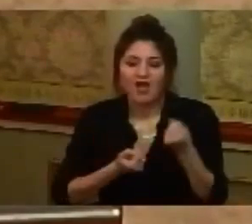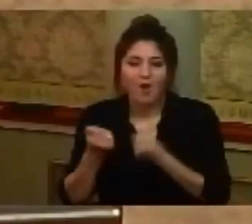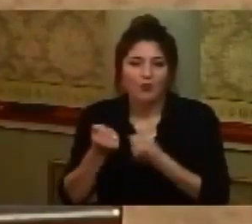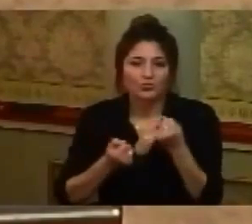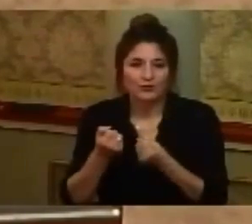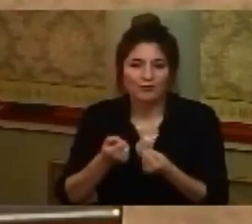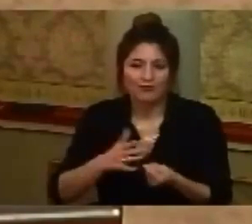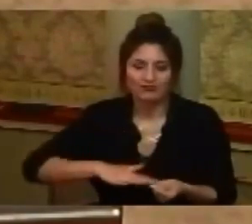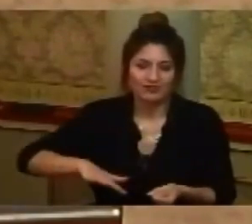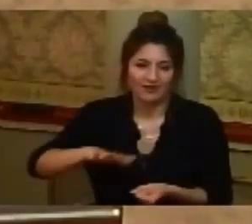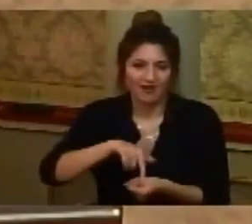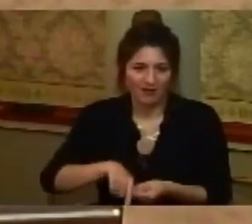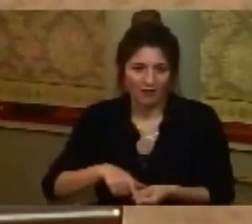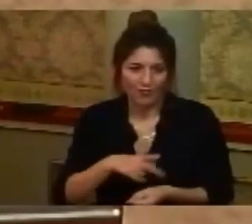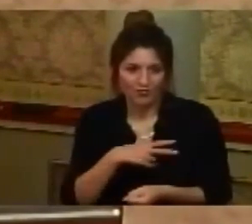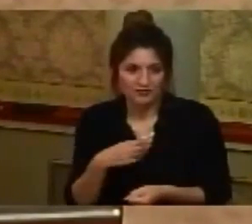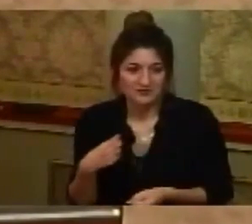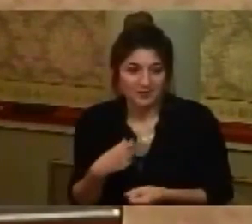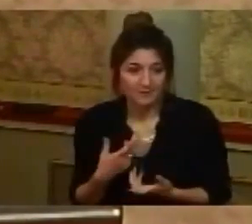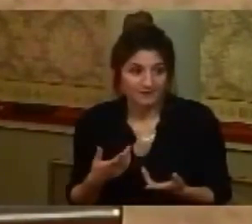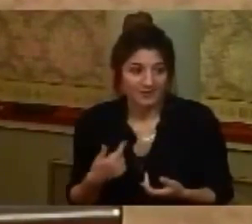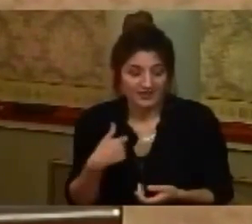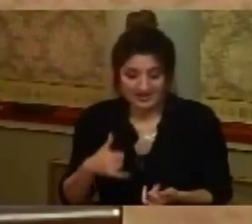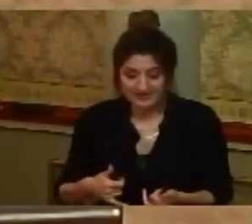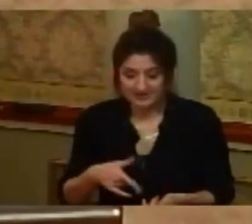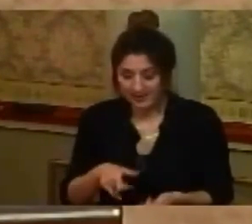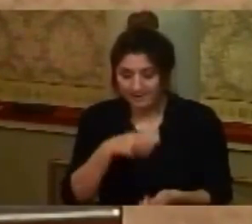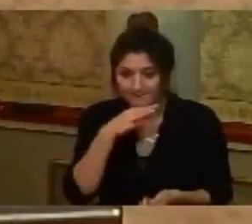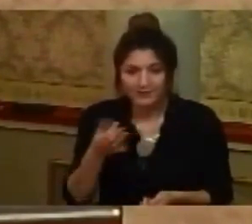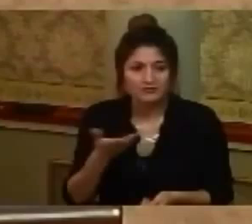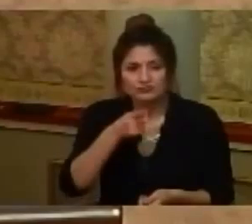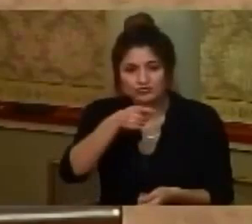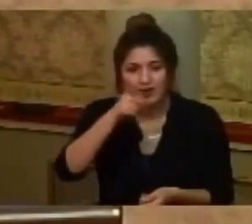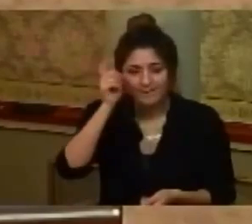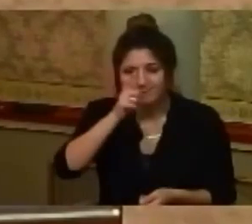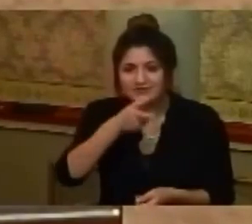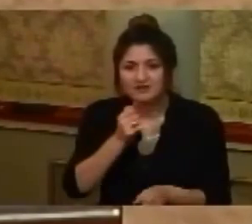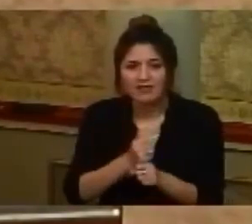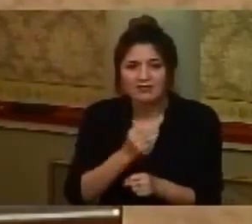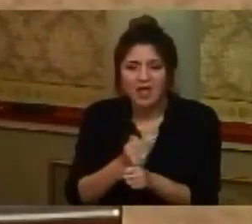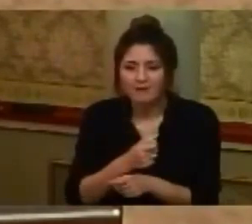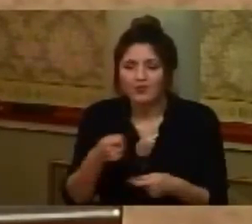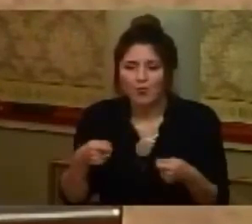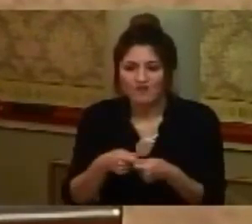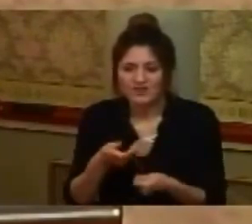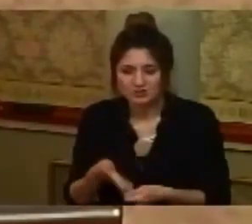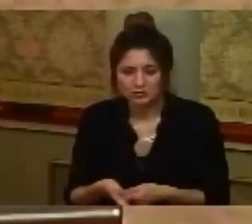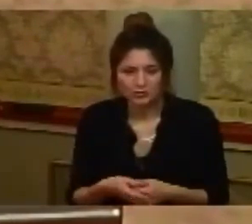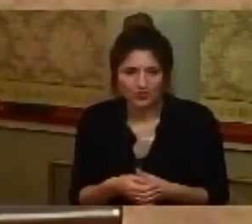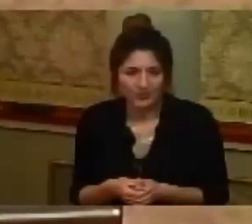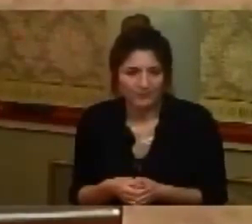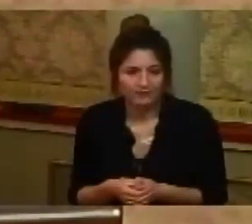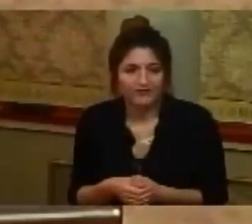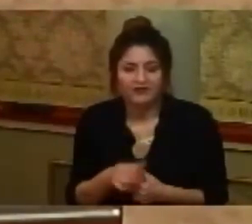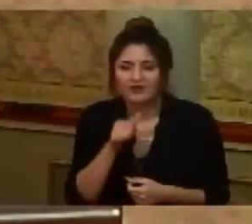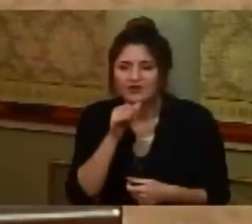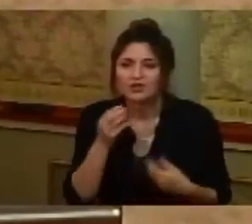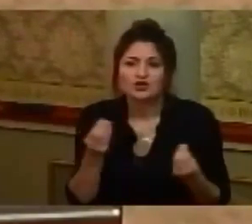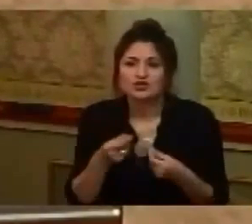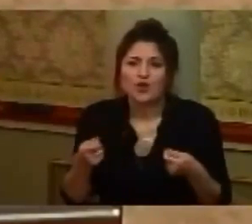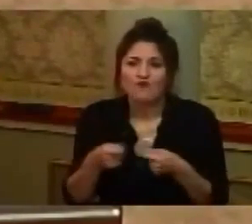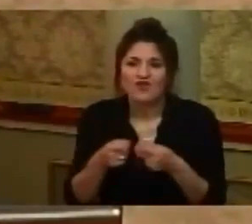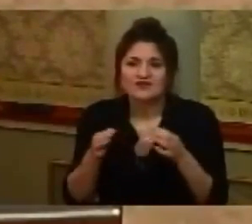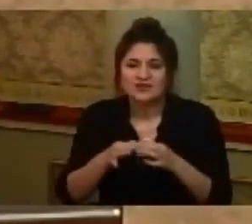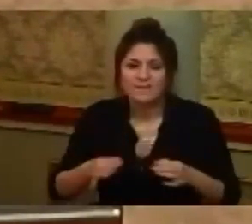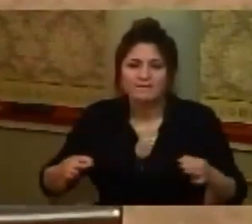stanu. Pa bi s ovog mjesta pitao što mislite napraviti po tom pitanju i šta je sa ovim